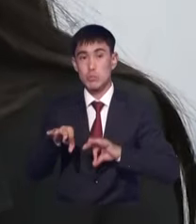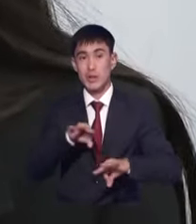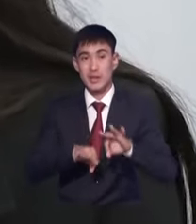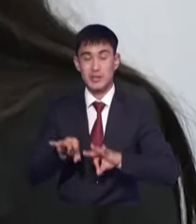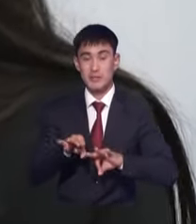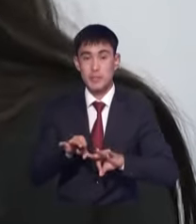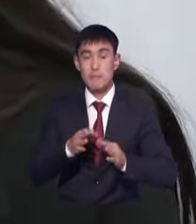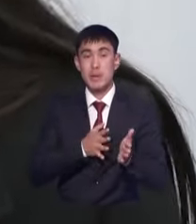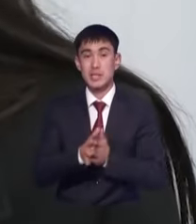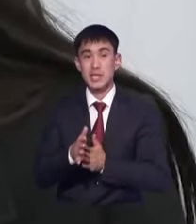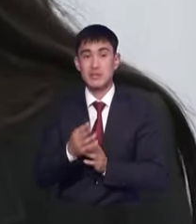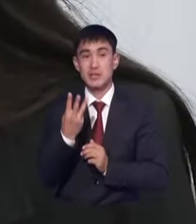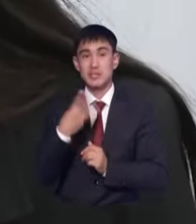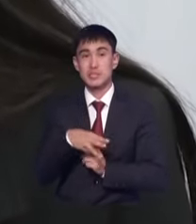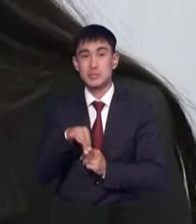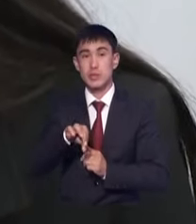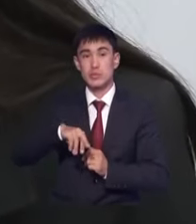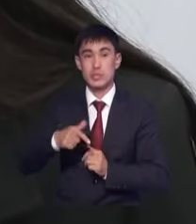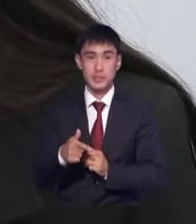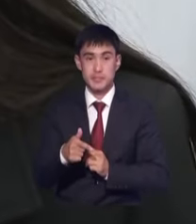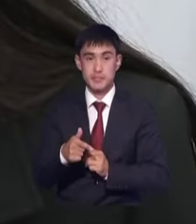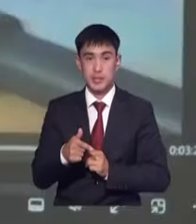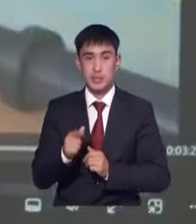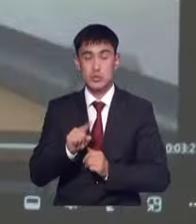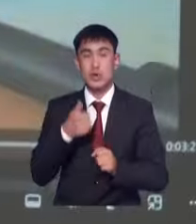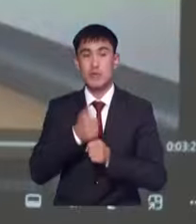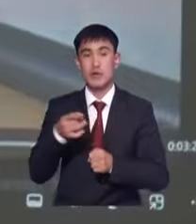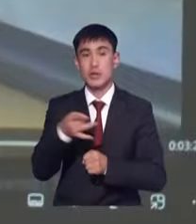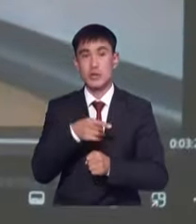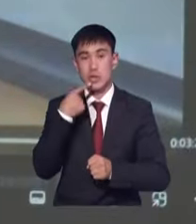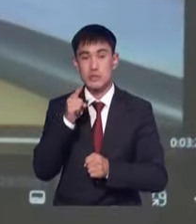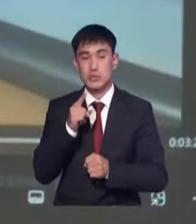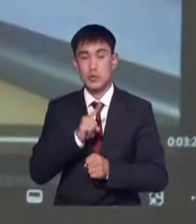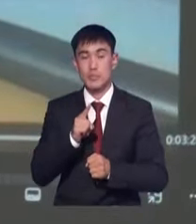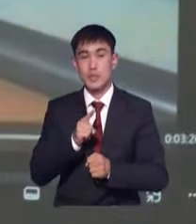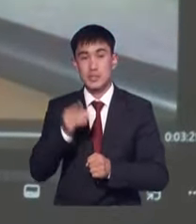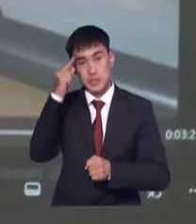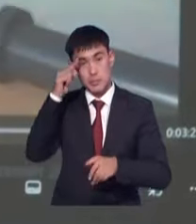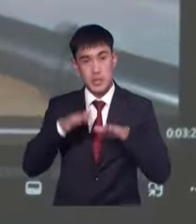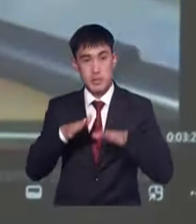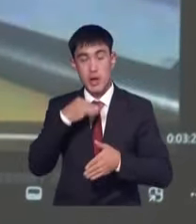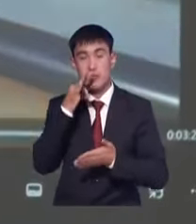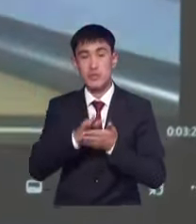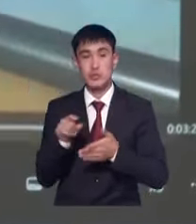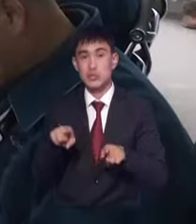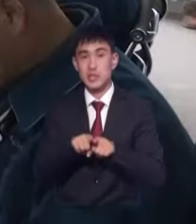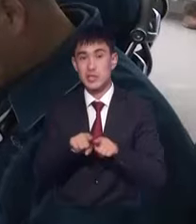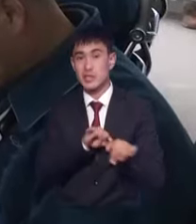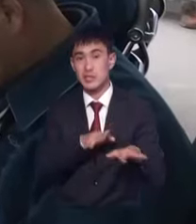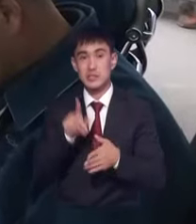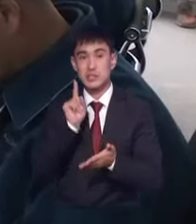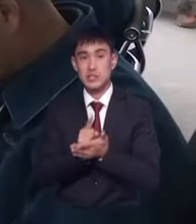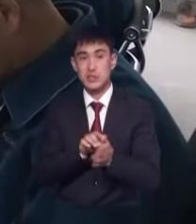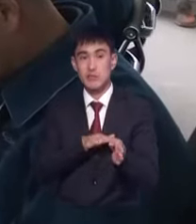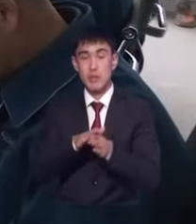проектов, потратив порядка 30 миллионов тенге, на что глава региона отреагировал с сомнением и ответил, что такие действия